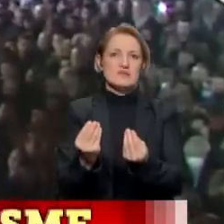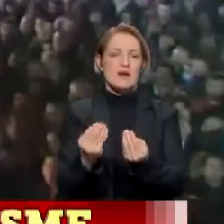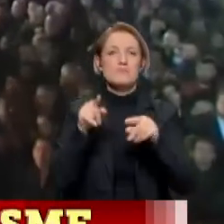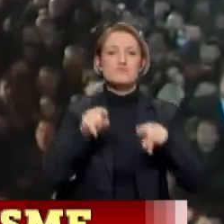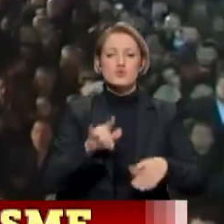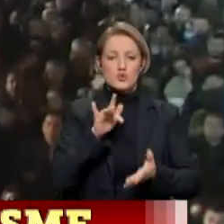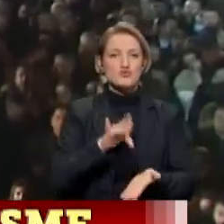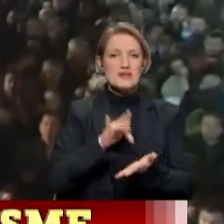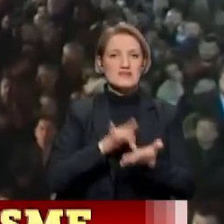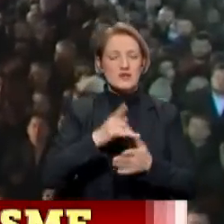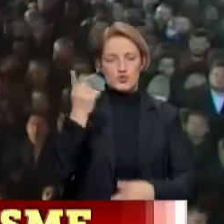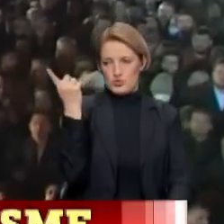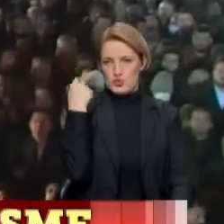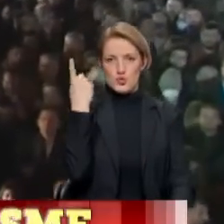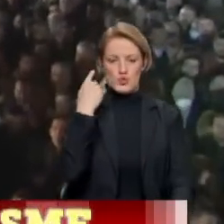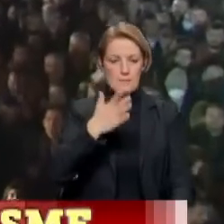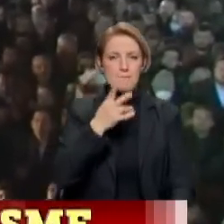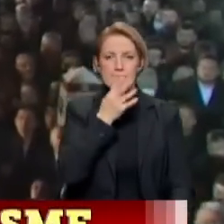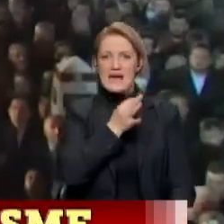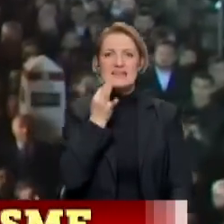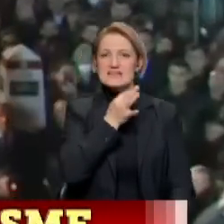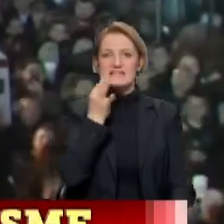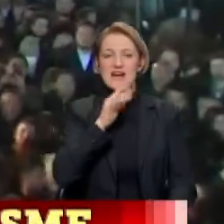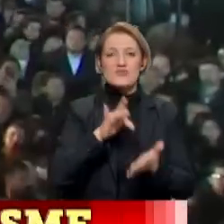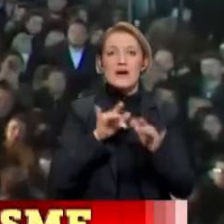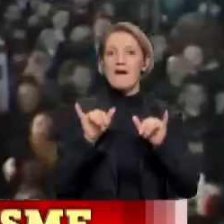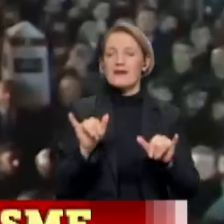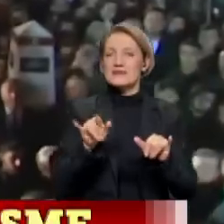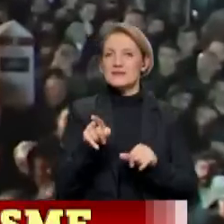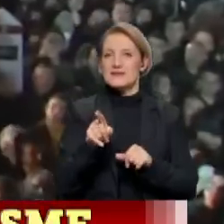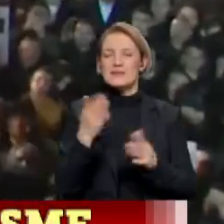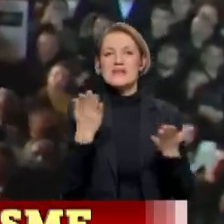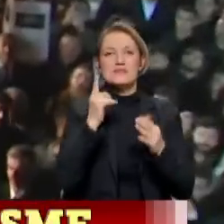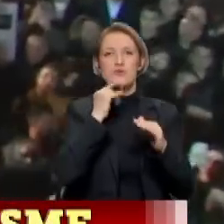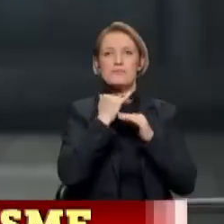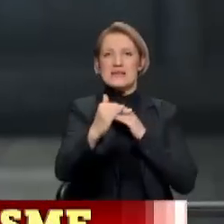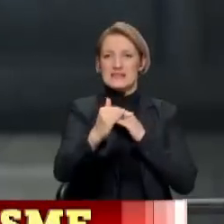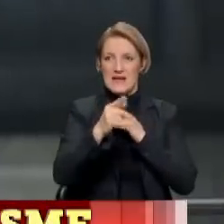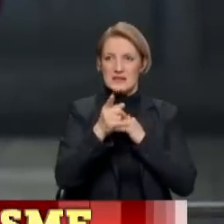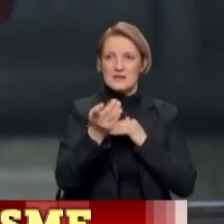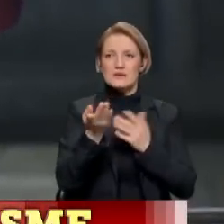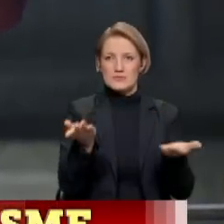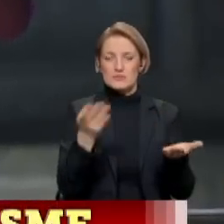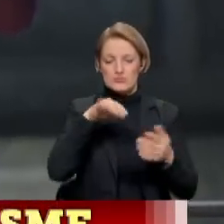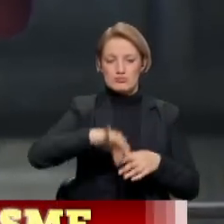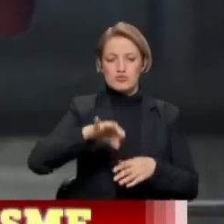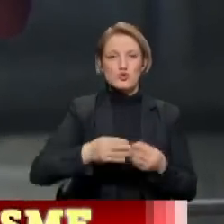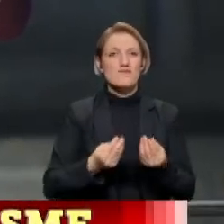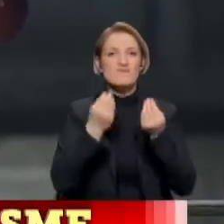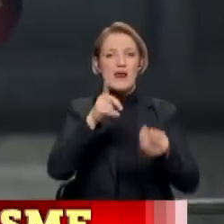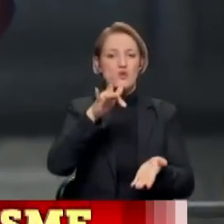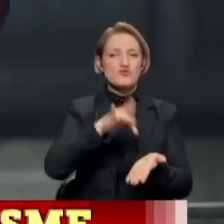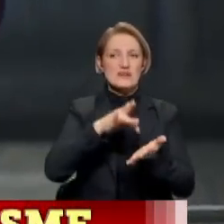Bu cezayı dün, benzer cezayı nasıl bu millet yırttıysa bugün verilen